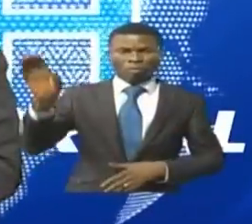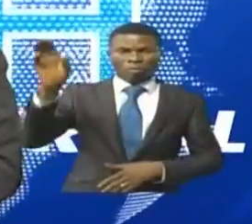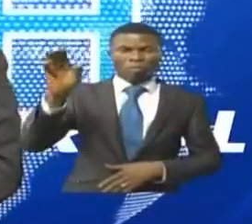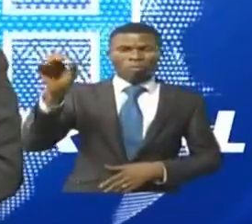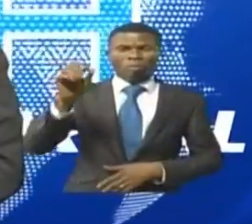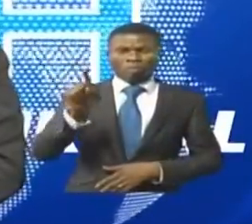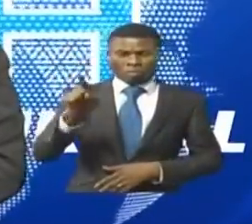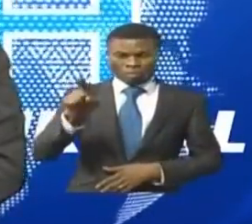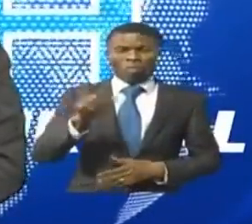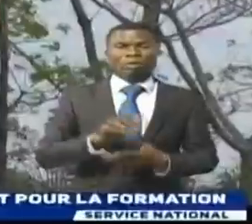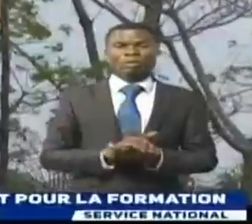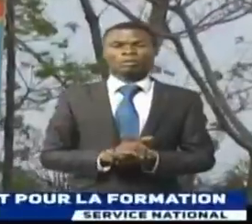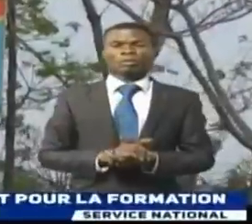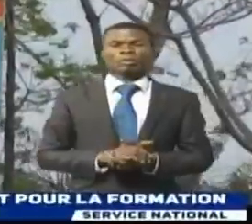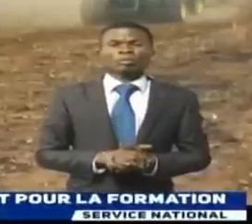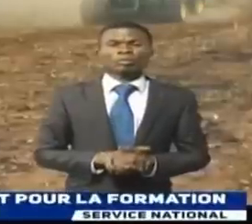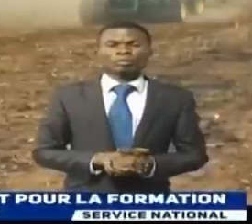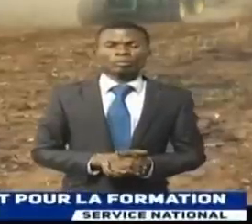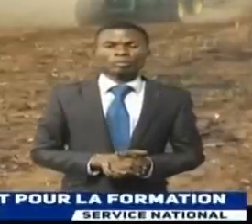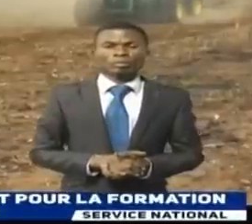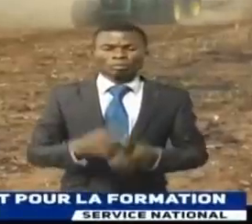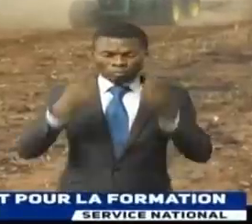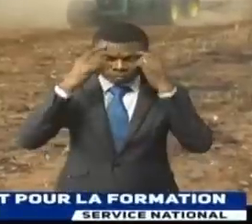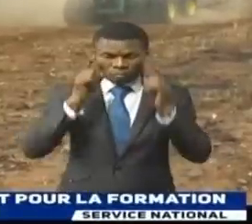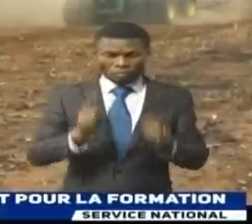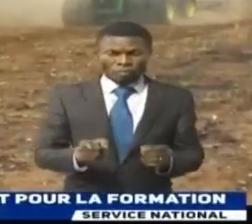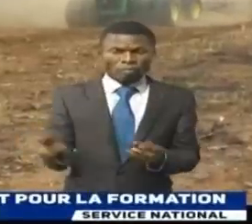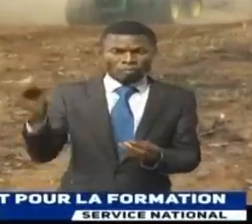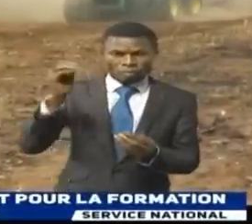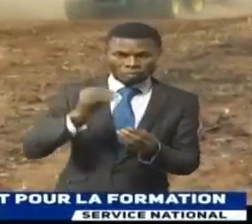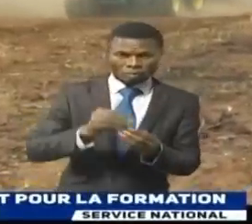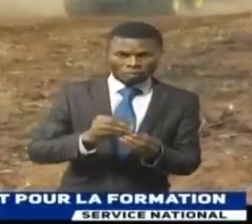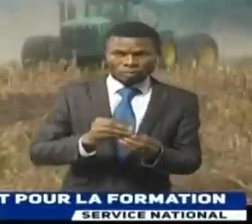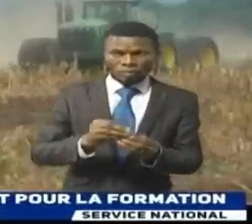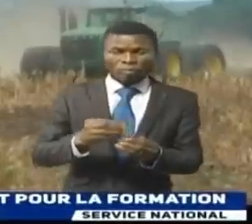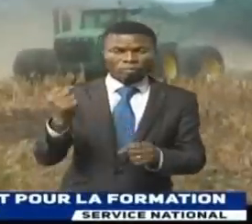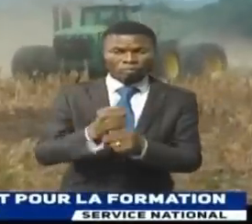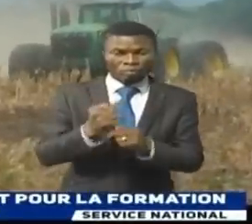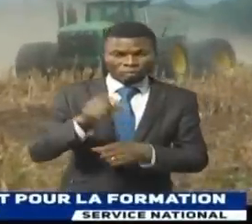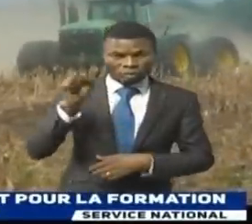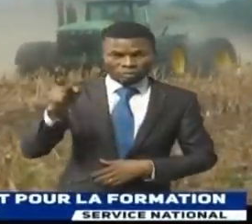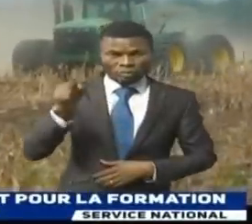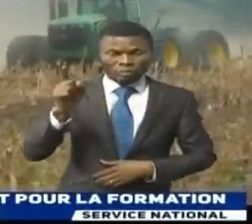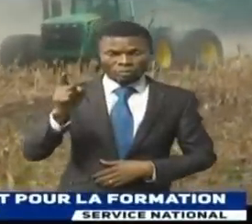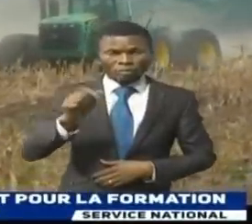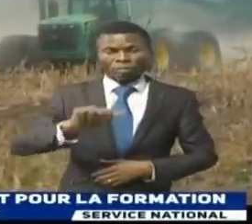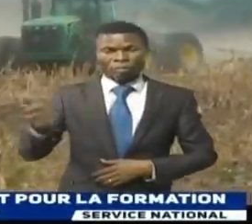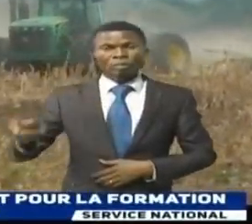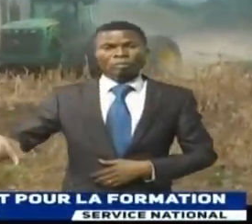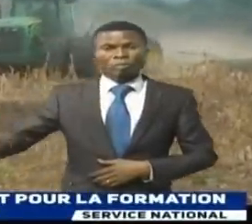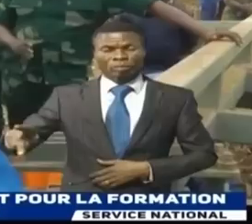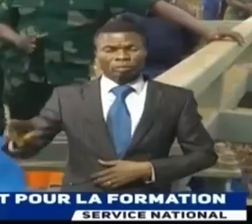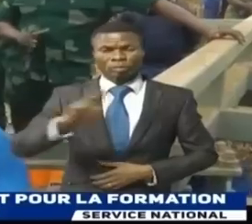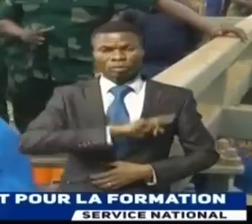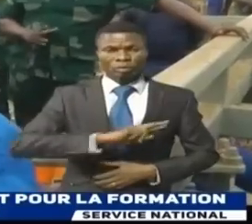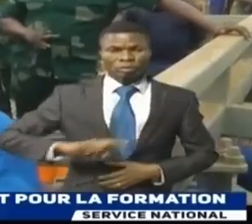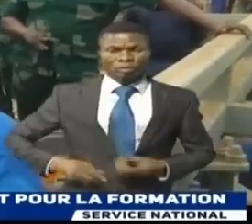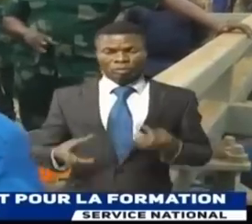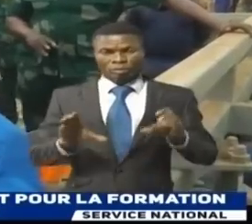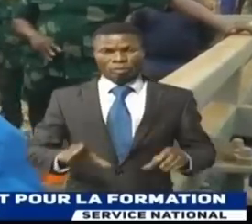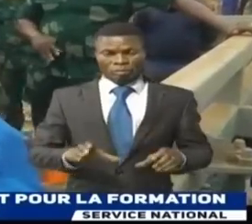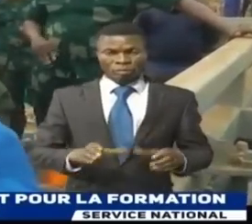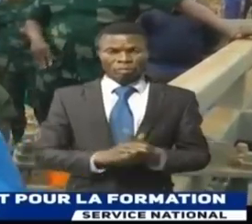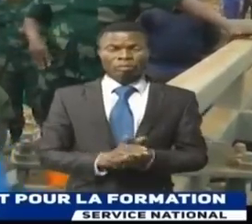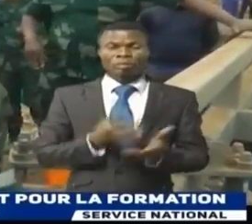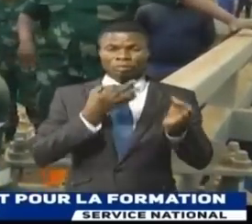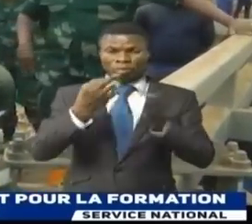l'INPP. Le service national est déterminé à dupliquer les modèles de Kanyama-Kassessé dans d'autres provinces de la République. C'est ce qu'a